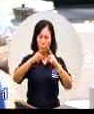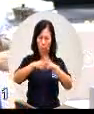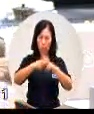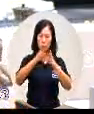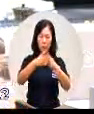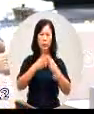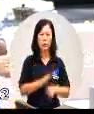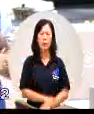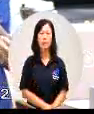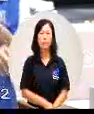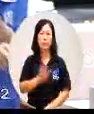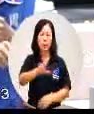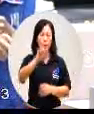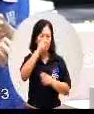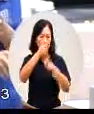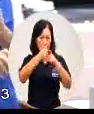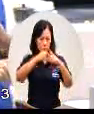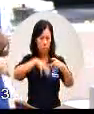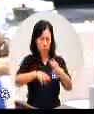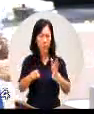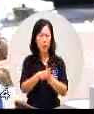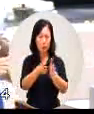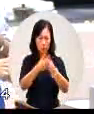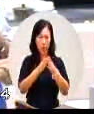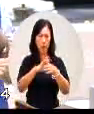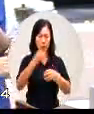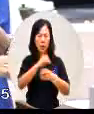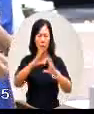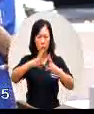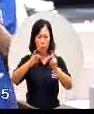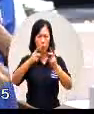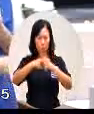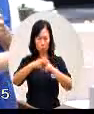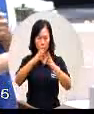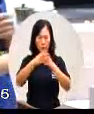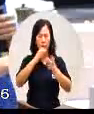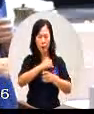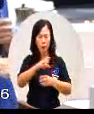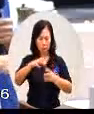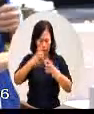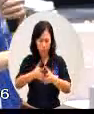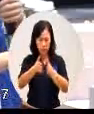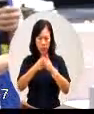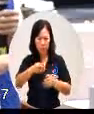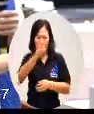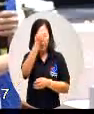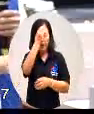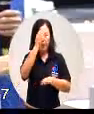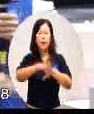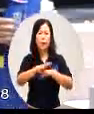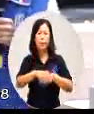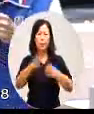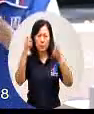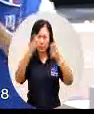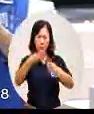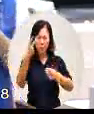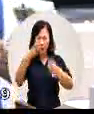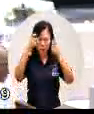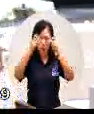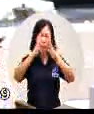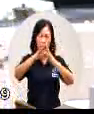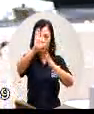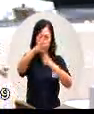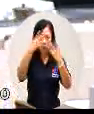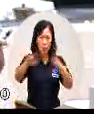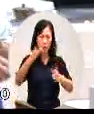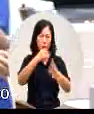馆特区来对了齁，国校我那个紧设立，不然都很麻烦。再来高雄市有很多